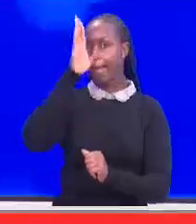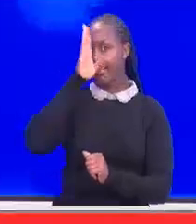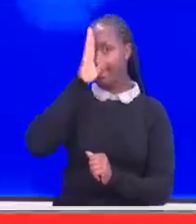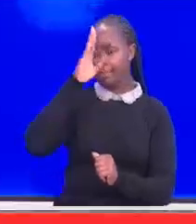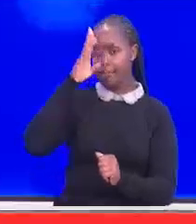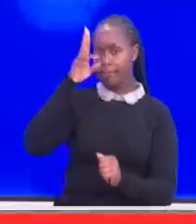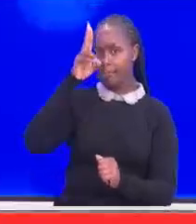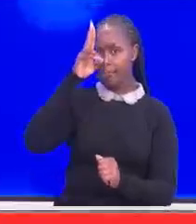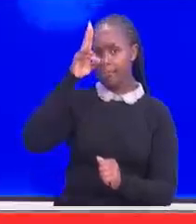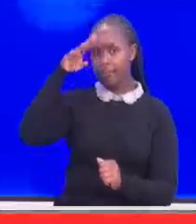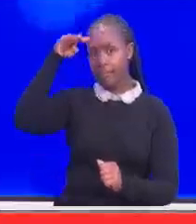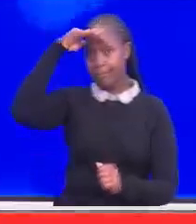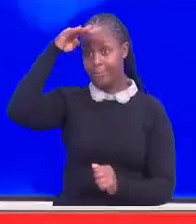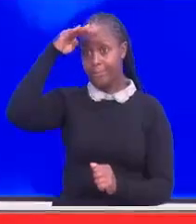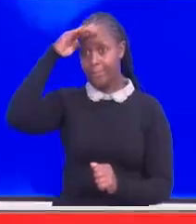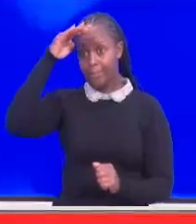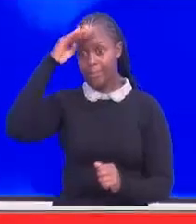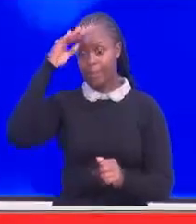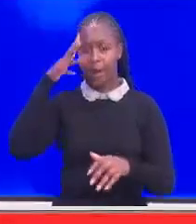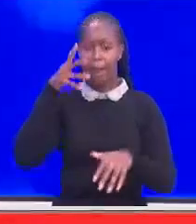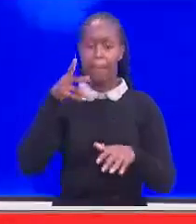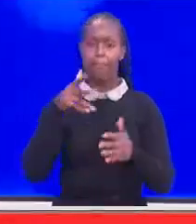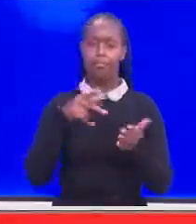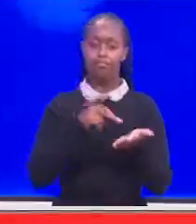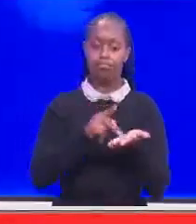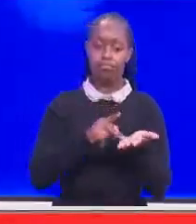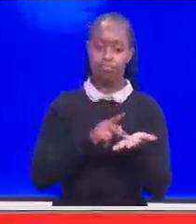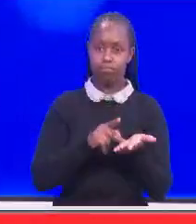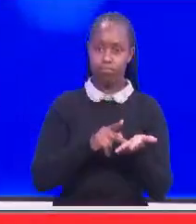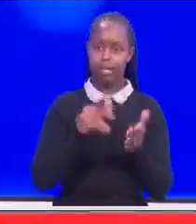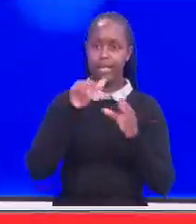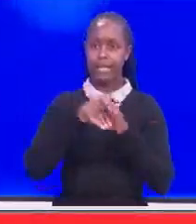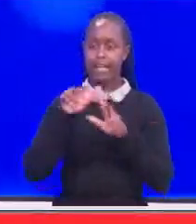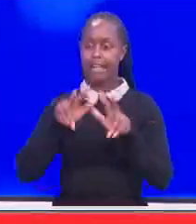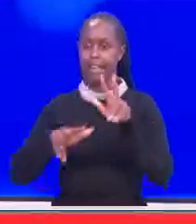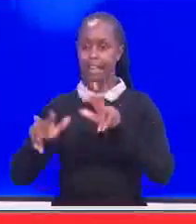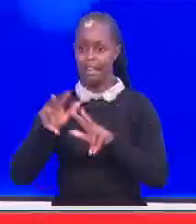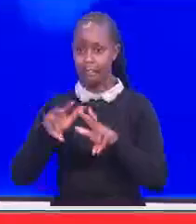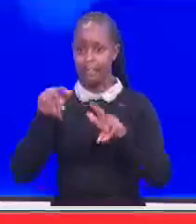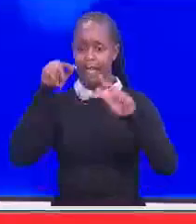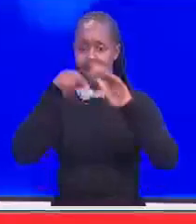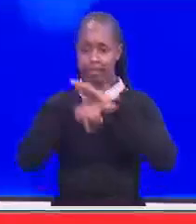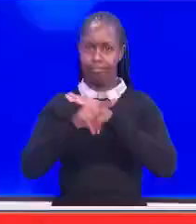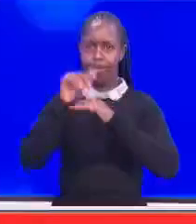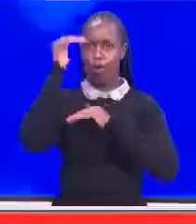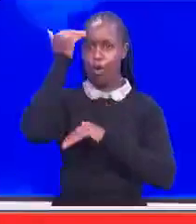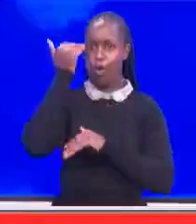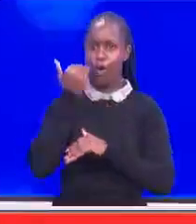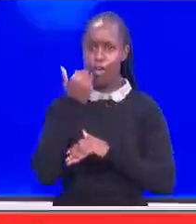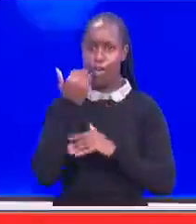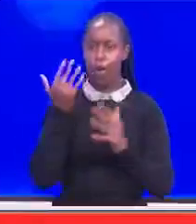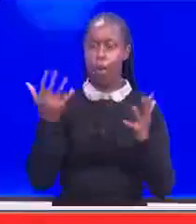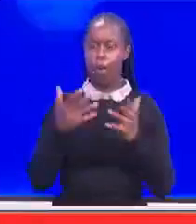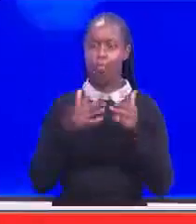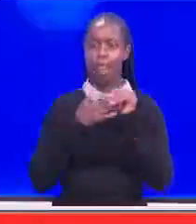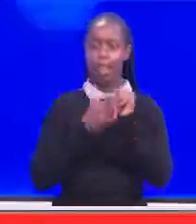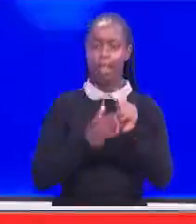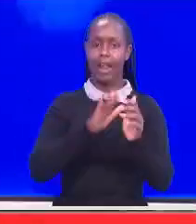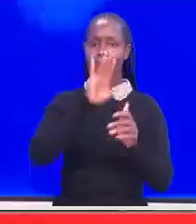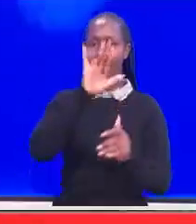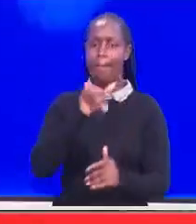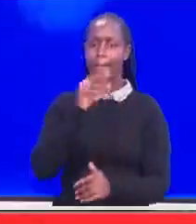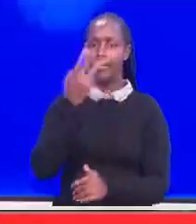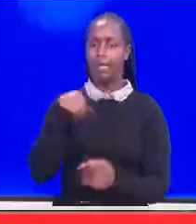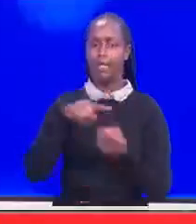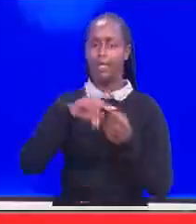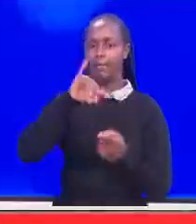kijiji cha Kangai, kaunti ya Kirinyaga, walifikishwa katika mahakama ya Kerugoya, ambapo mahakama hiyo ikiongozwa na mwendesha